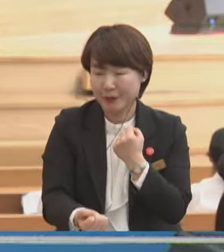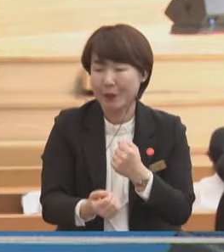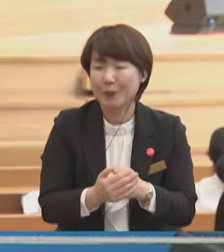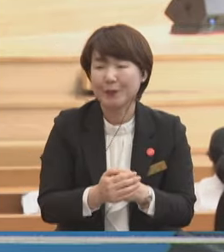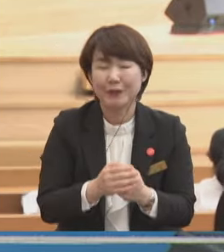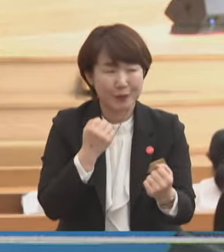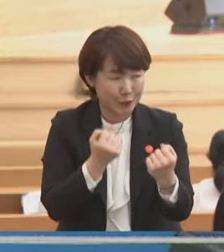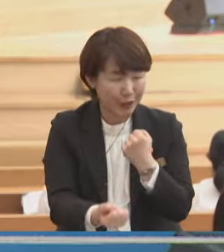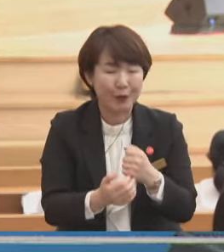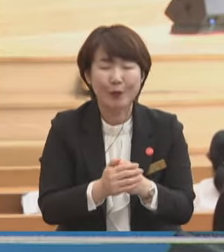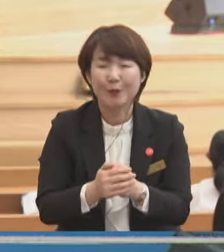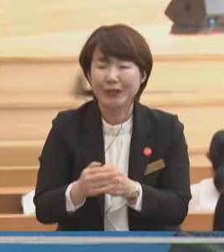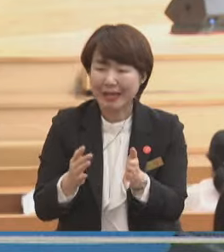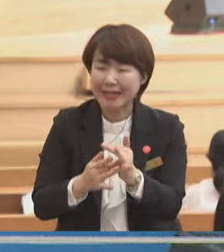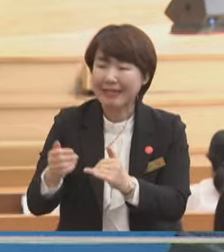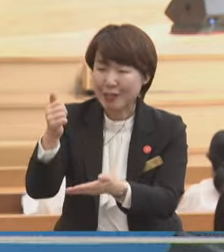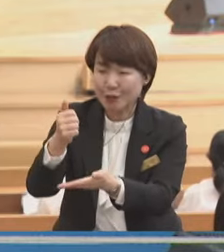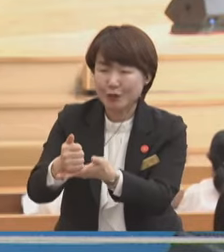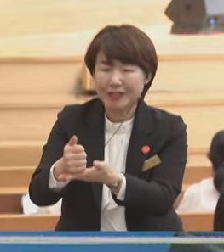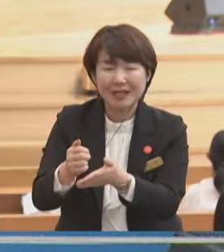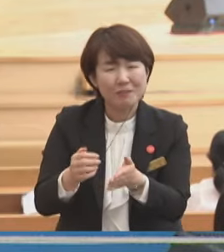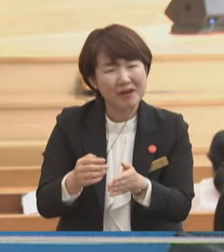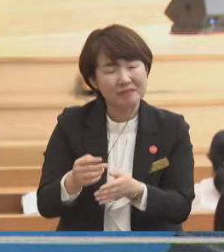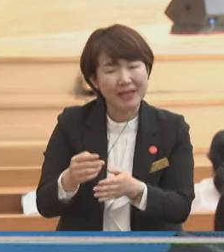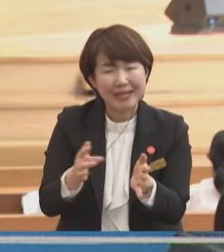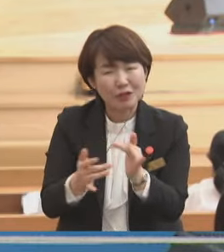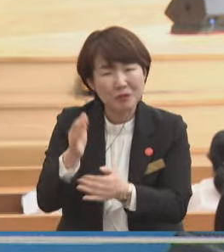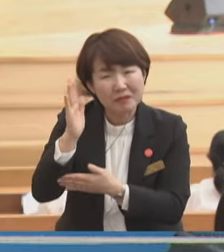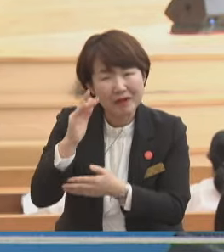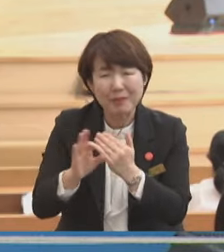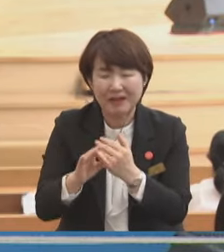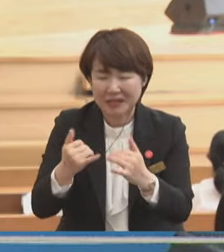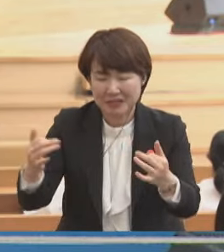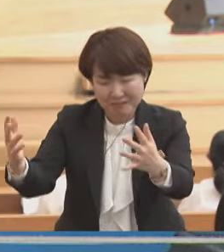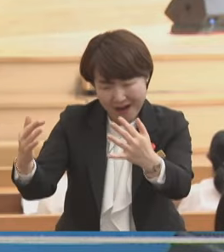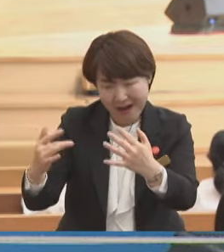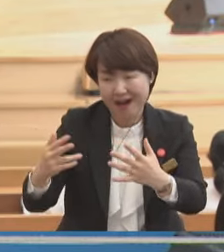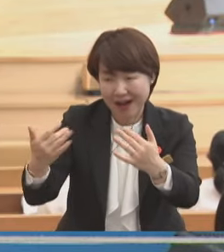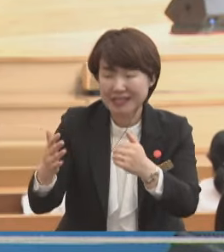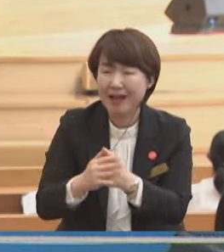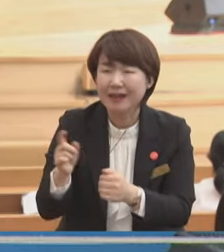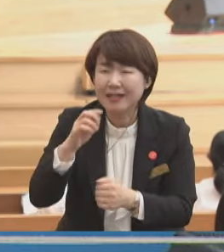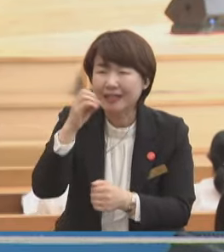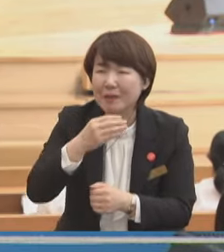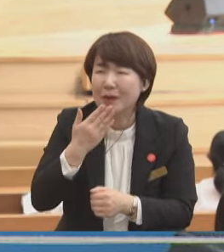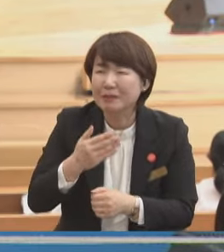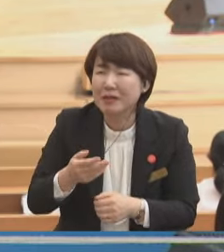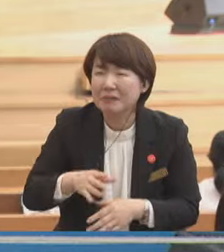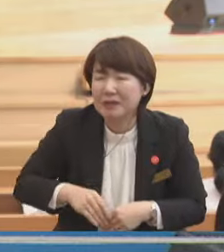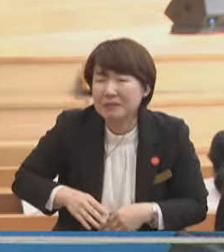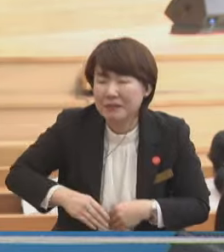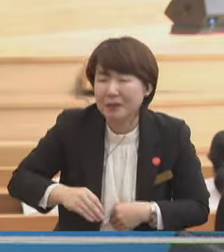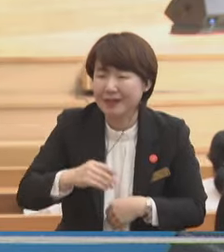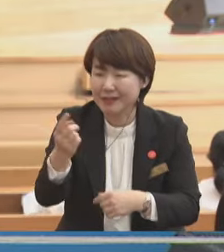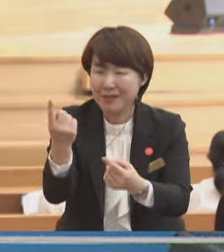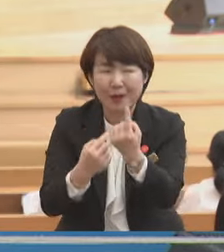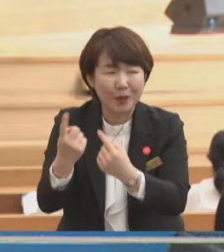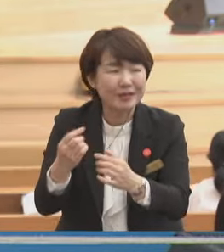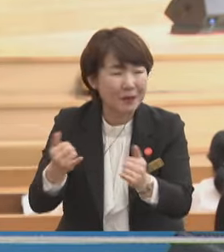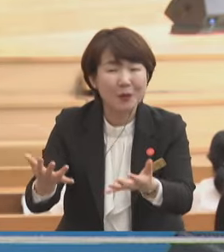그래도 예수님께 뭐 얻어 먹으려고 모였지 3천명이 회개하고 주께로 돌아온 그런